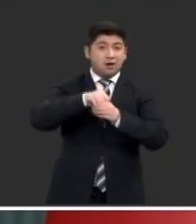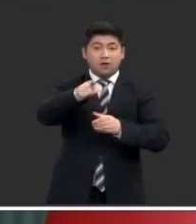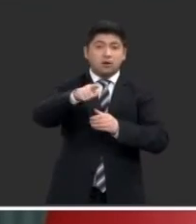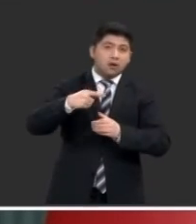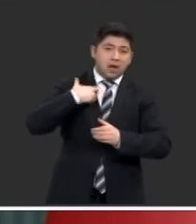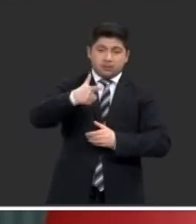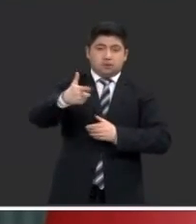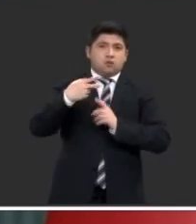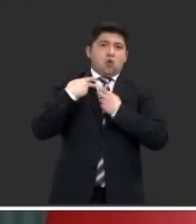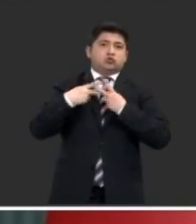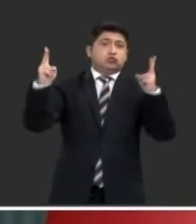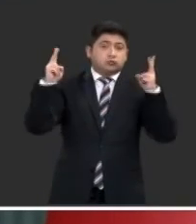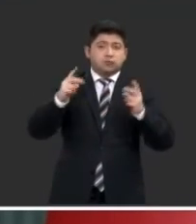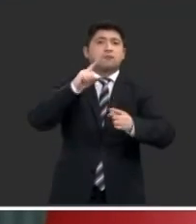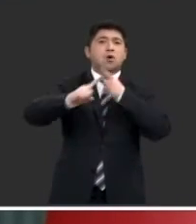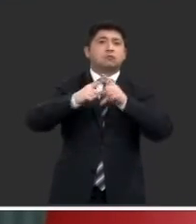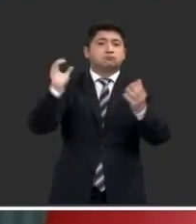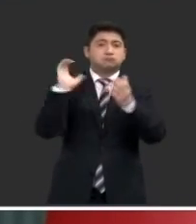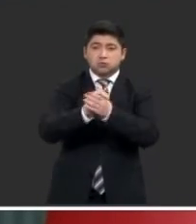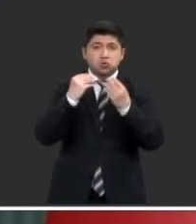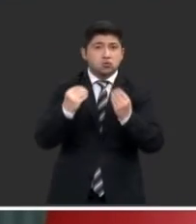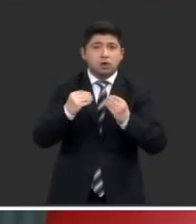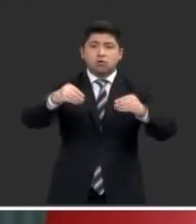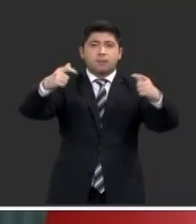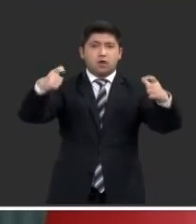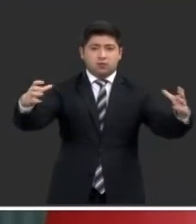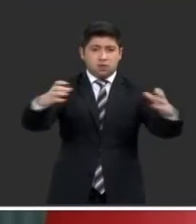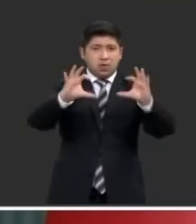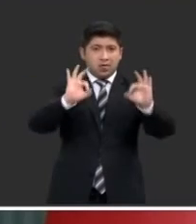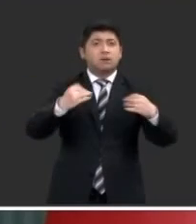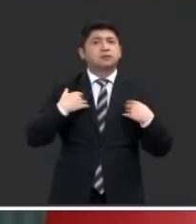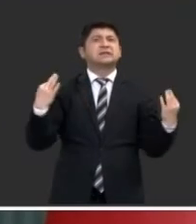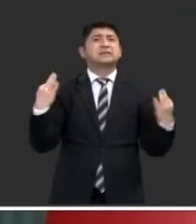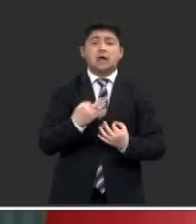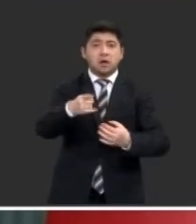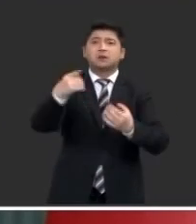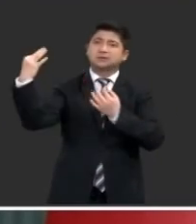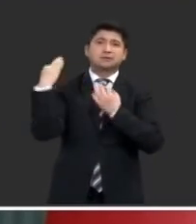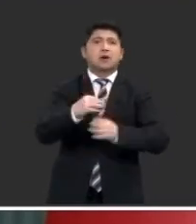egemenliğine siyasi Birliği'ne ve toprak bütünlüğüne saygı gösterilmesinden yani